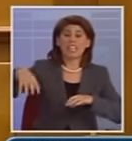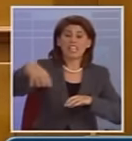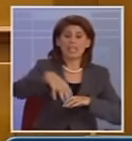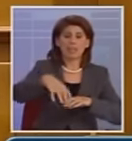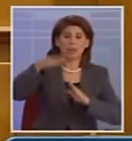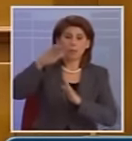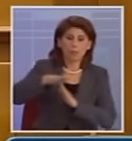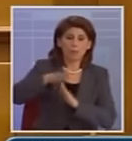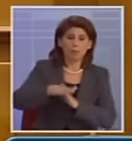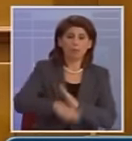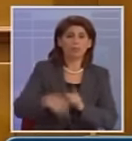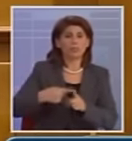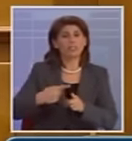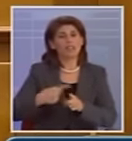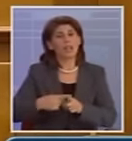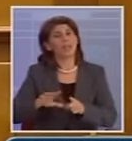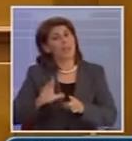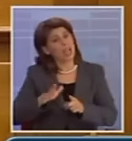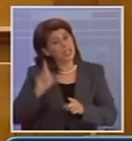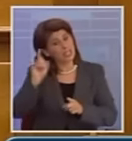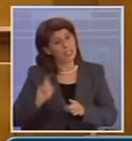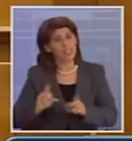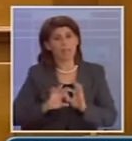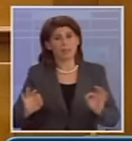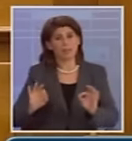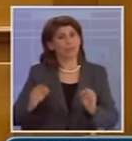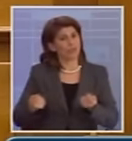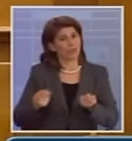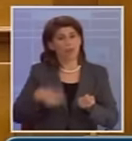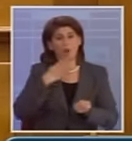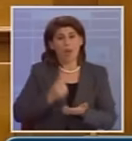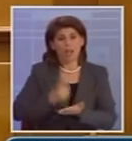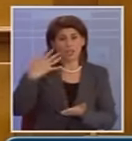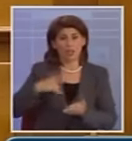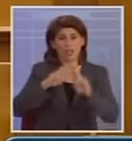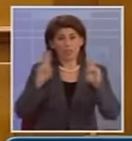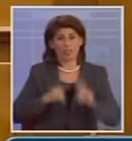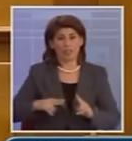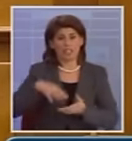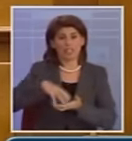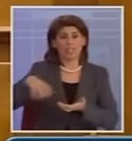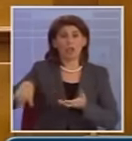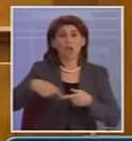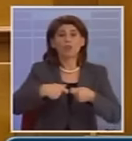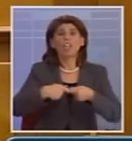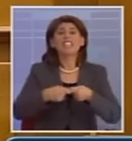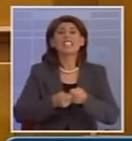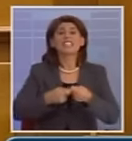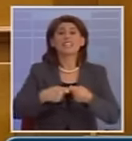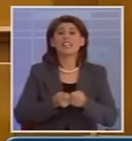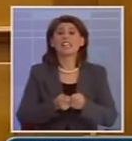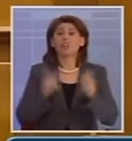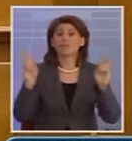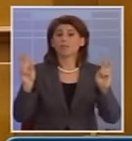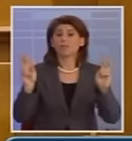ή ετοιμάζονται να το κάνουν. Και αυτό μην το υποτιμάτε. Γιατί η αξιολόγηση από τους διεθνούς οίκους είναι το εισιτήριο για να